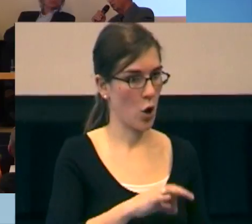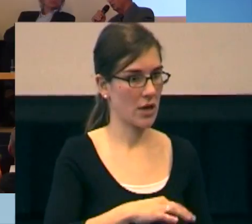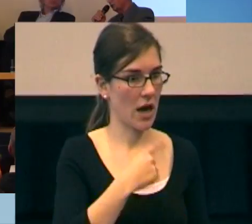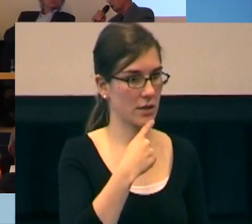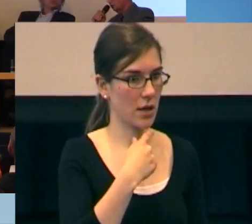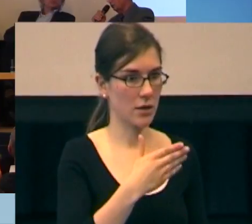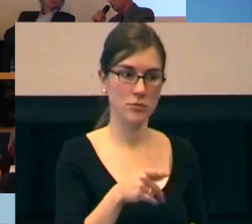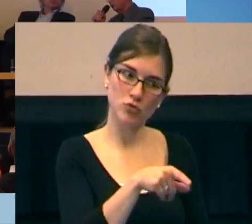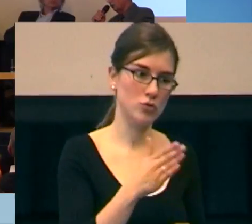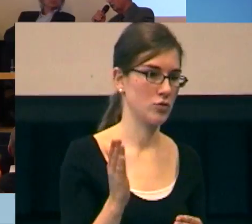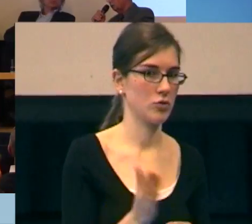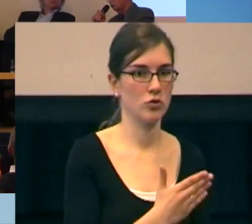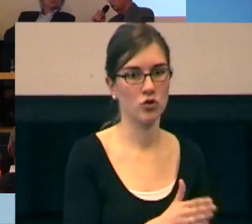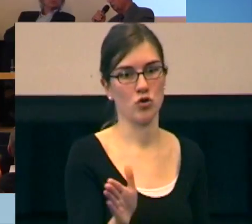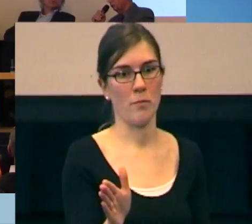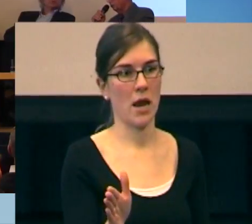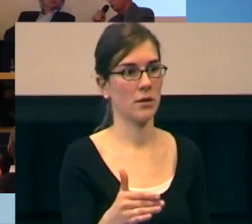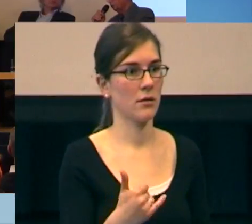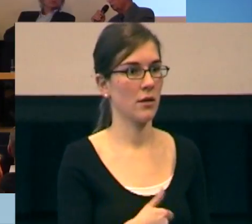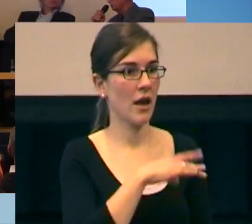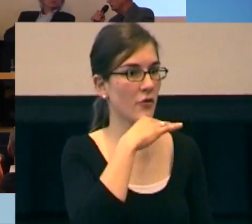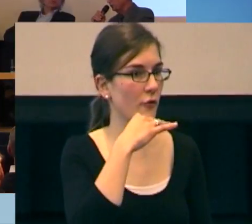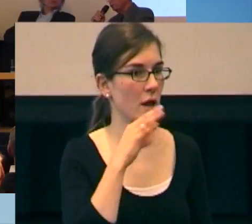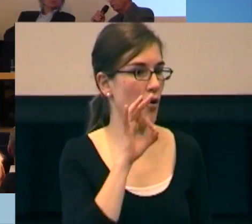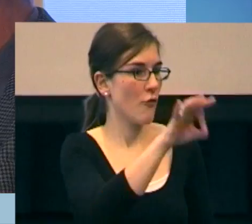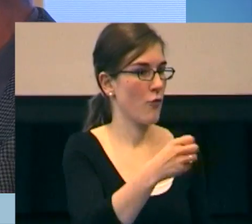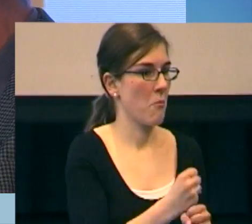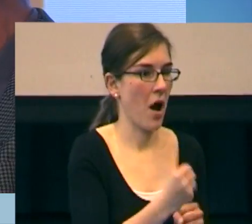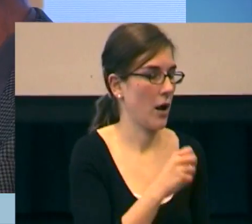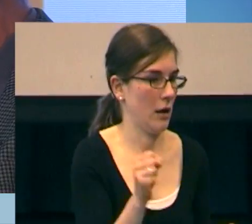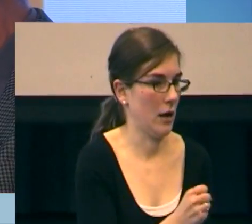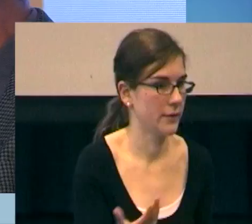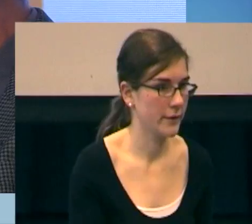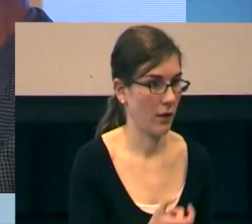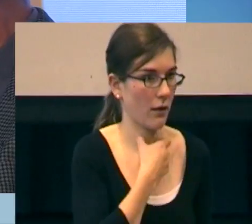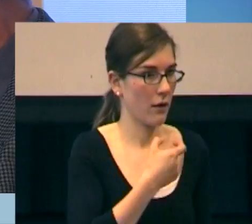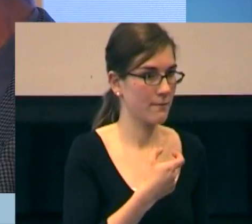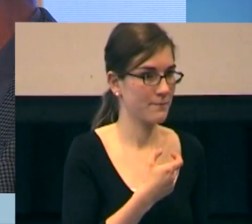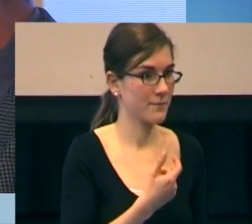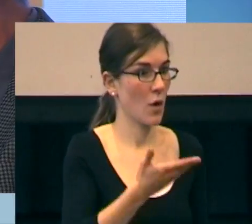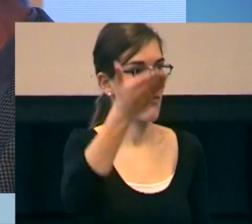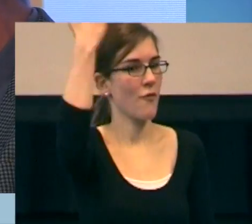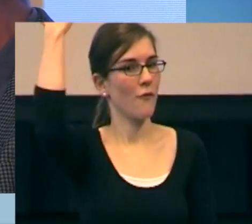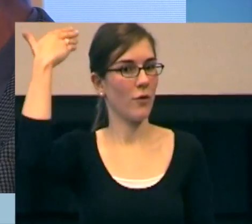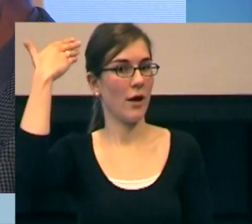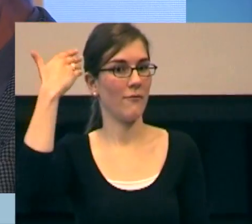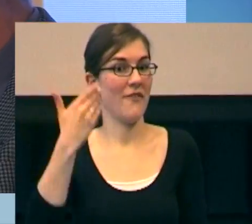spät jetzt können wir nicht allzu viel mehr für sie tun und das ist 13 Jahre her